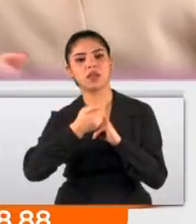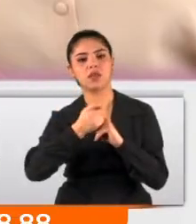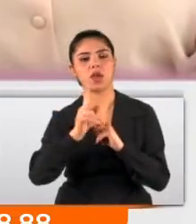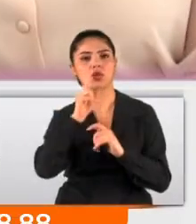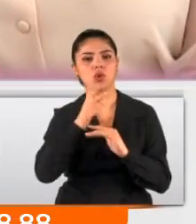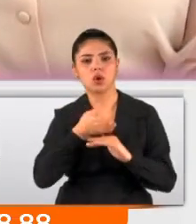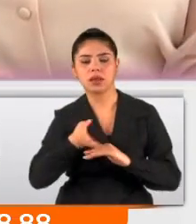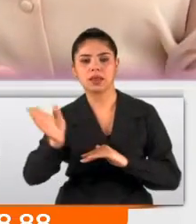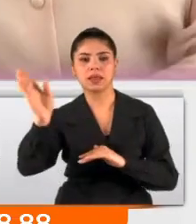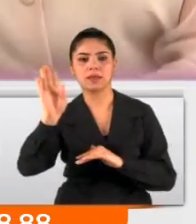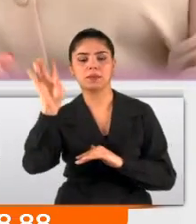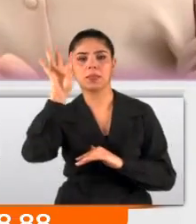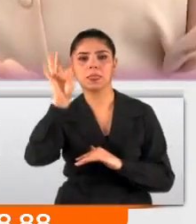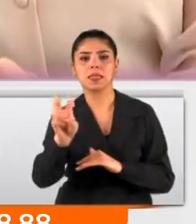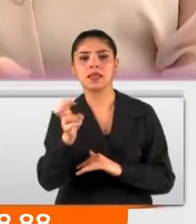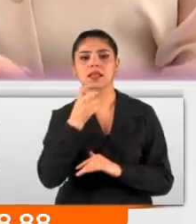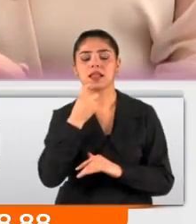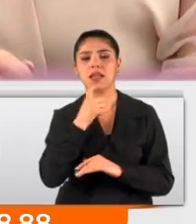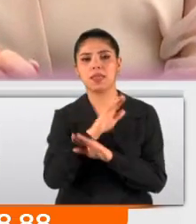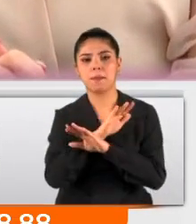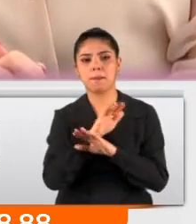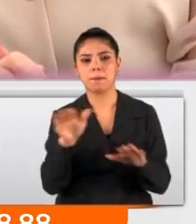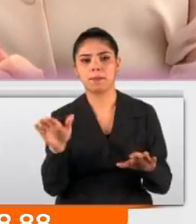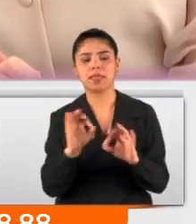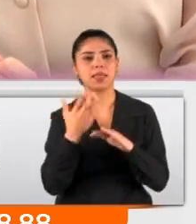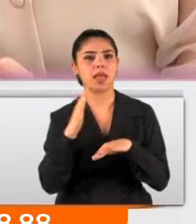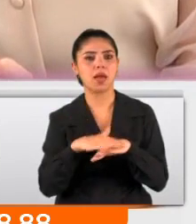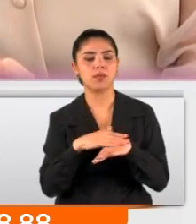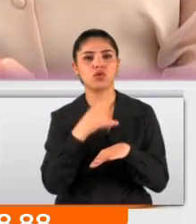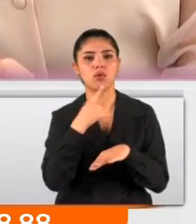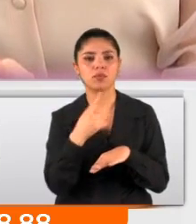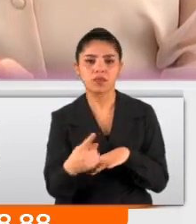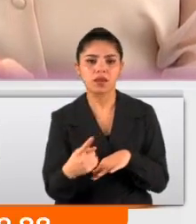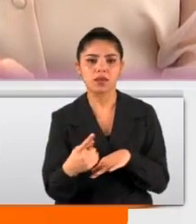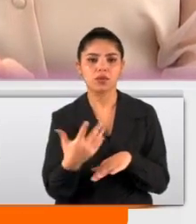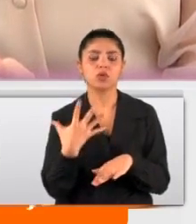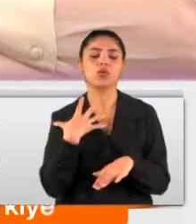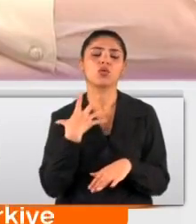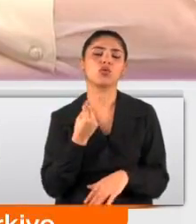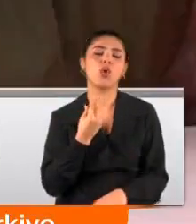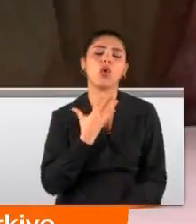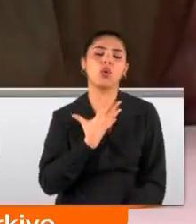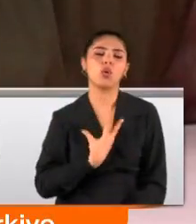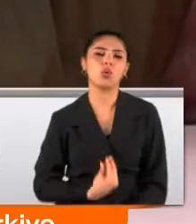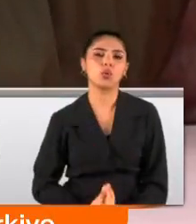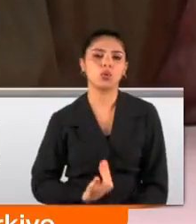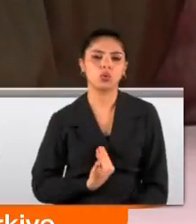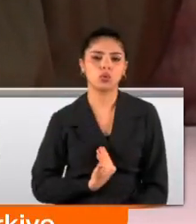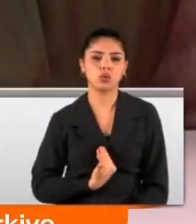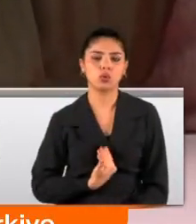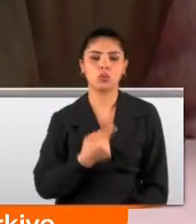giderken 48 yıl bitti, ne yapacağım deyince çok üzüldüm. Yapıldı. Ölenece